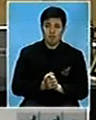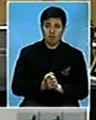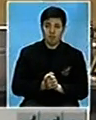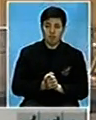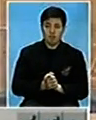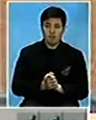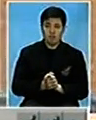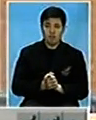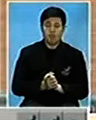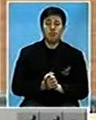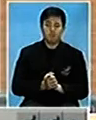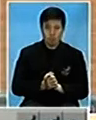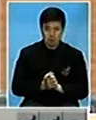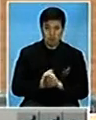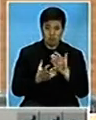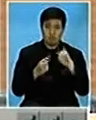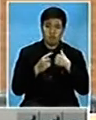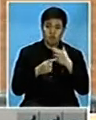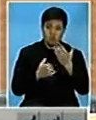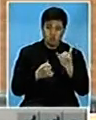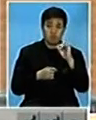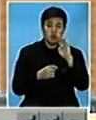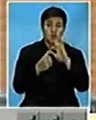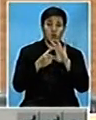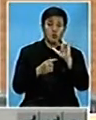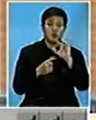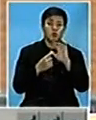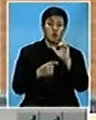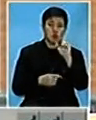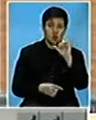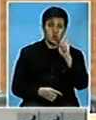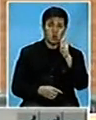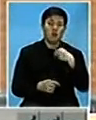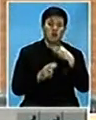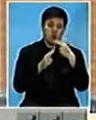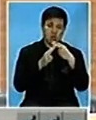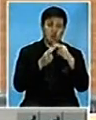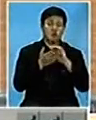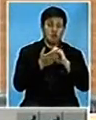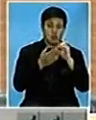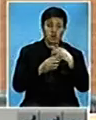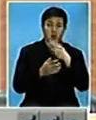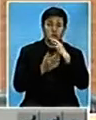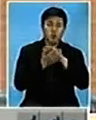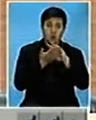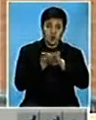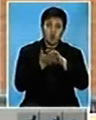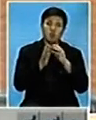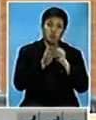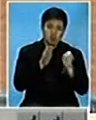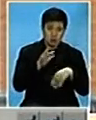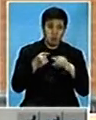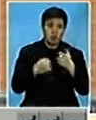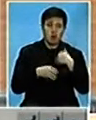ครับด้วยความเคารพต่อท่านประธานนะครับบุญยอดสุขินไทยประชาธิปัตย์บัญชีรายชื่อผมขอถอนคำพูดเมื่อสักครู่นะครับแต่ผมขอให้ท่านวินิจฉัยด้วยการ